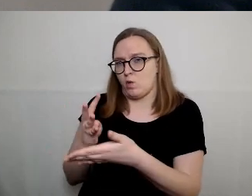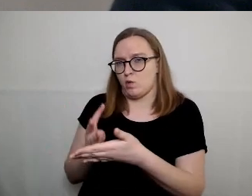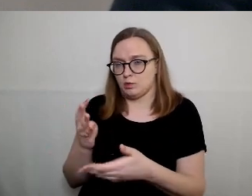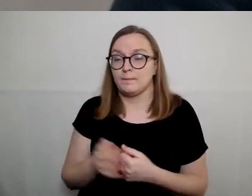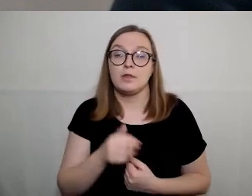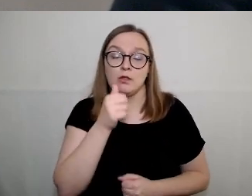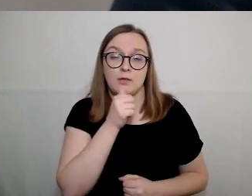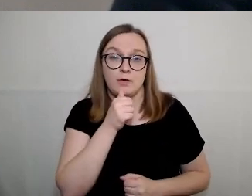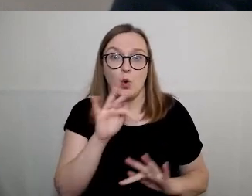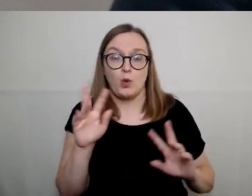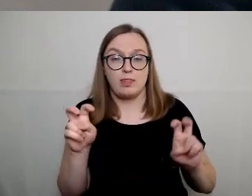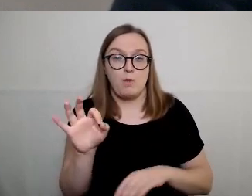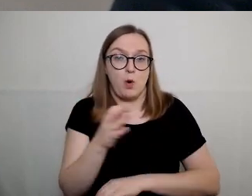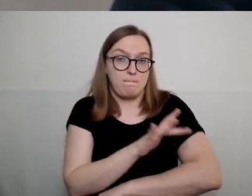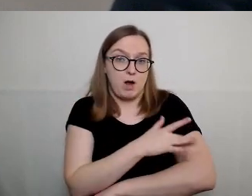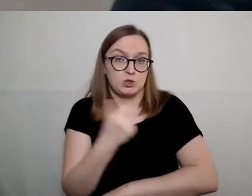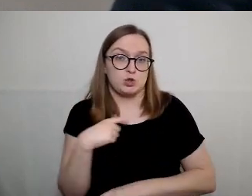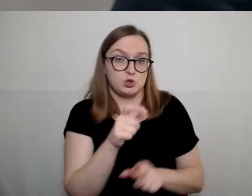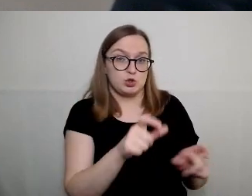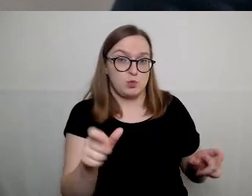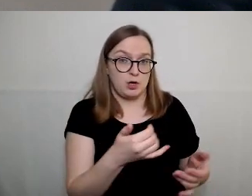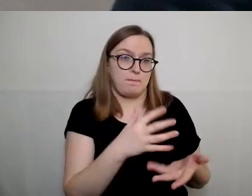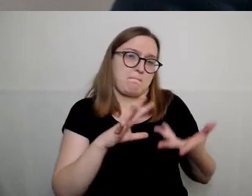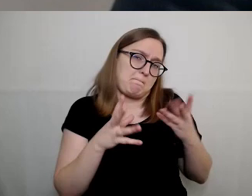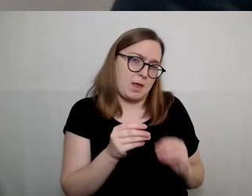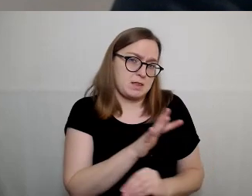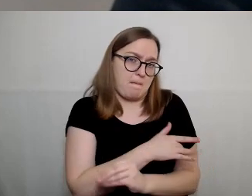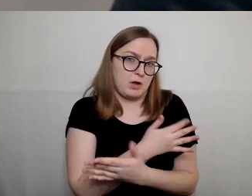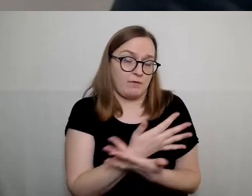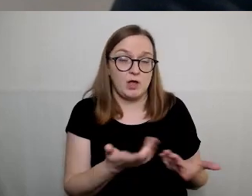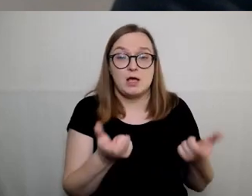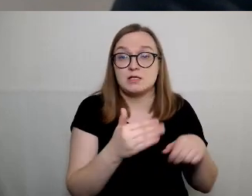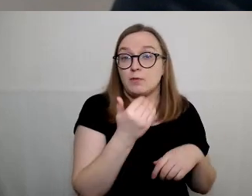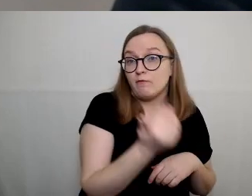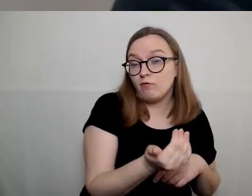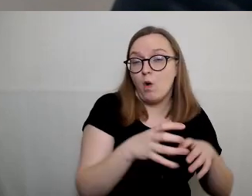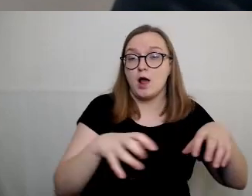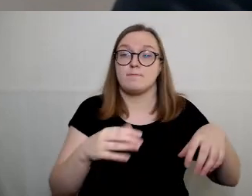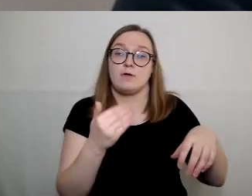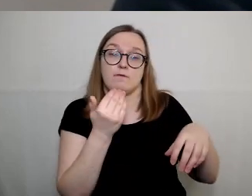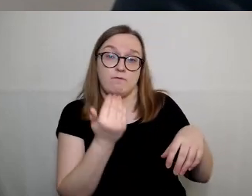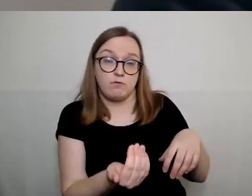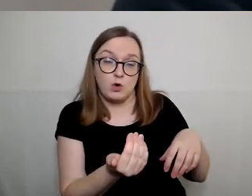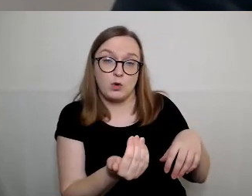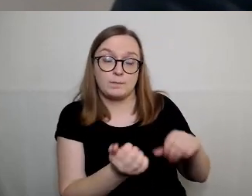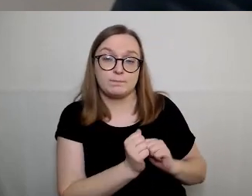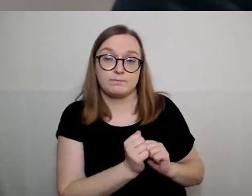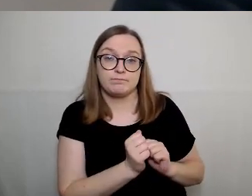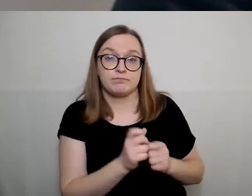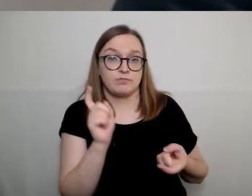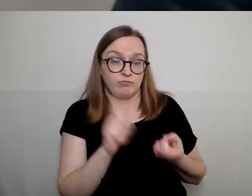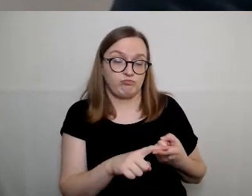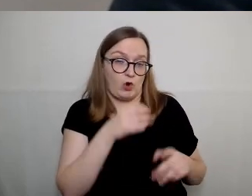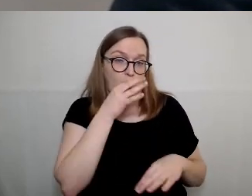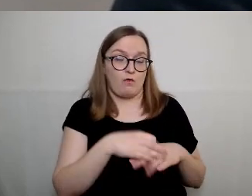kažkokias paslaugas gyventojams bendrasis, ir savivaldybės, ir administracijos reiškia, nu, žinioje